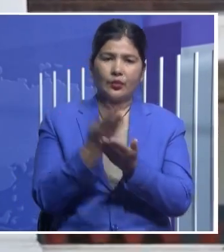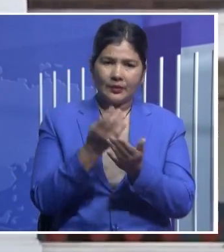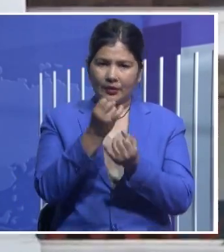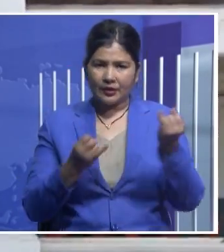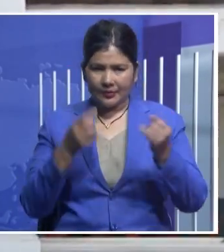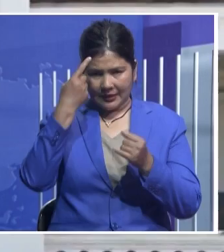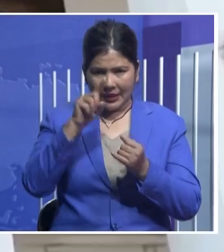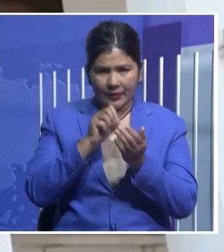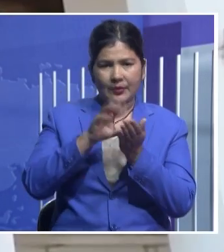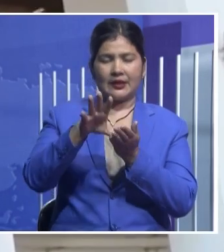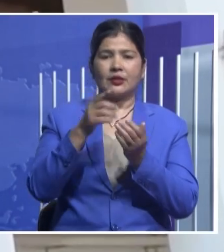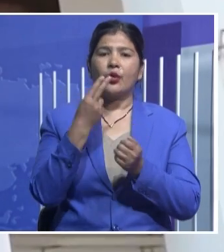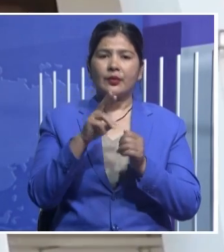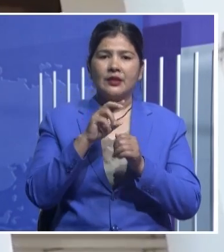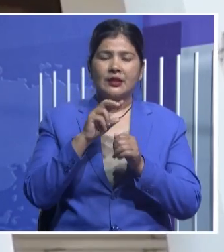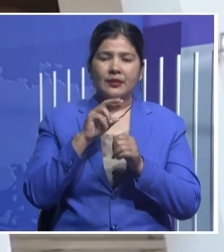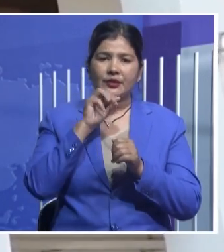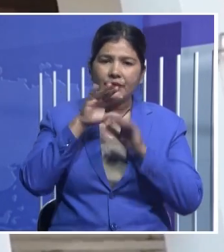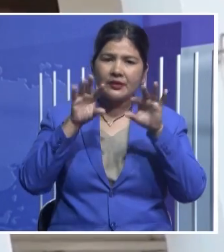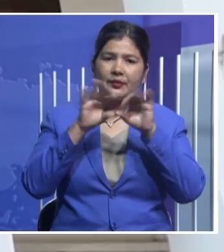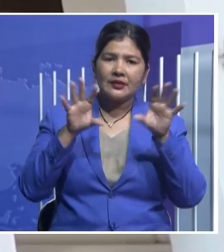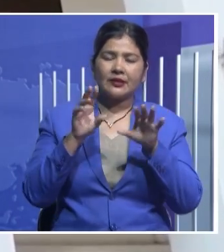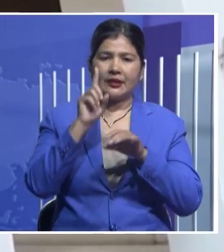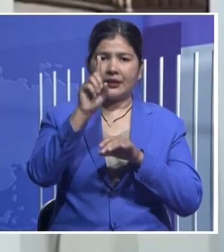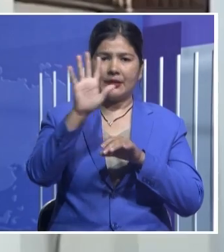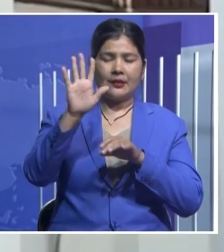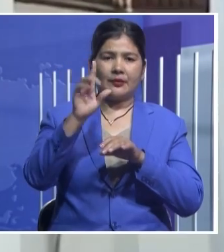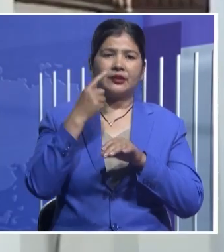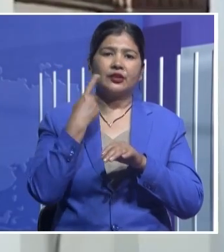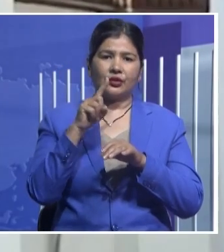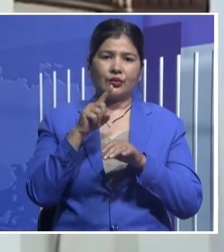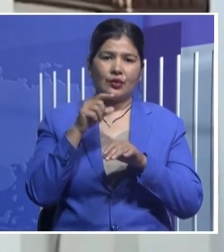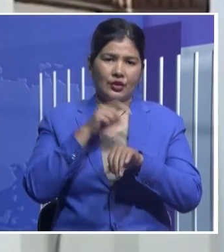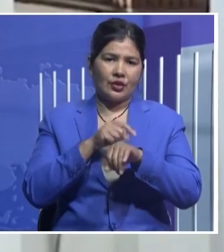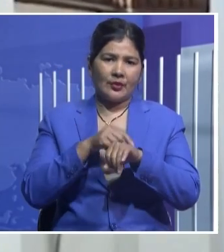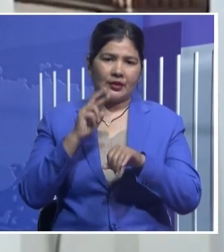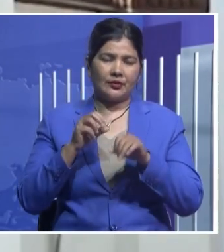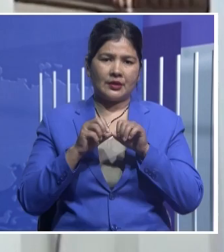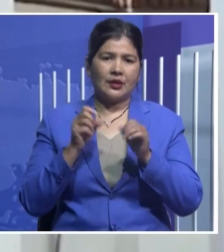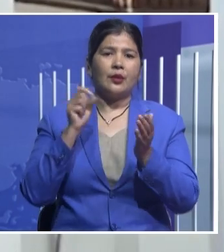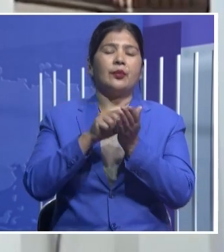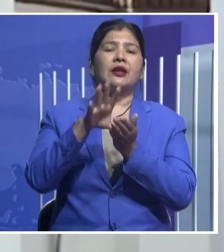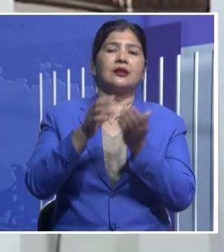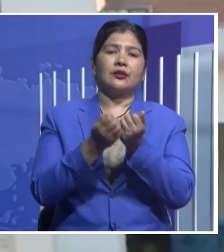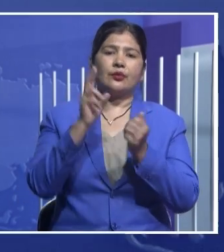नामावली प्रकाशन भएपछि प्रचार प्रसारका लागि बढीमा 15 दिनको अवधि रहने गरी प्रकाशन गर्नुपर्नेछ।